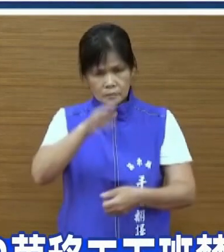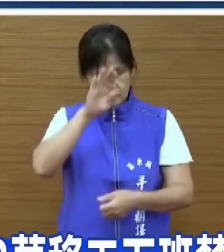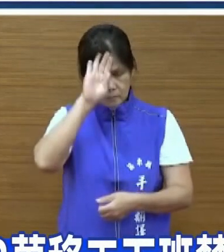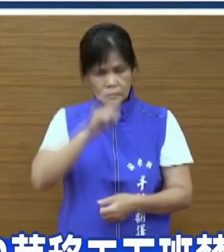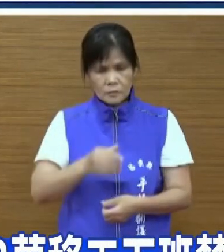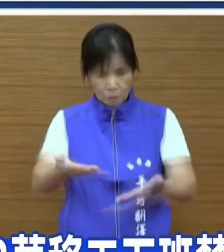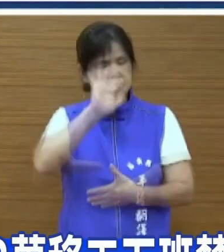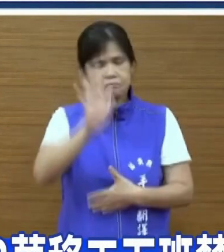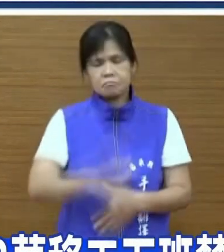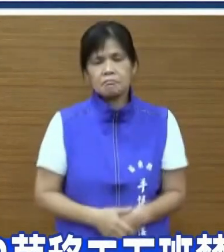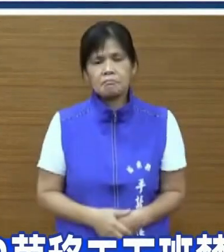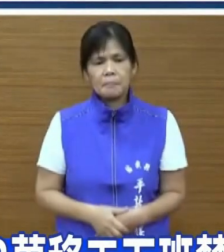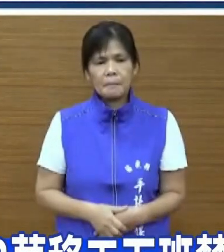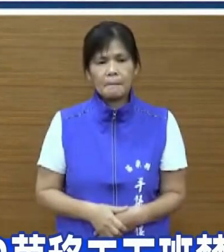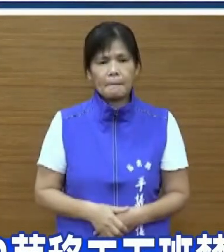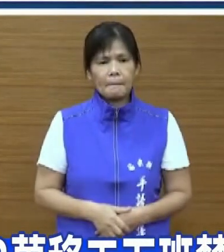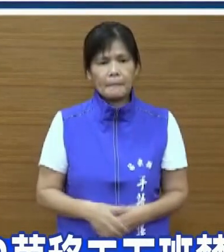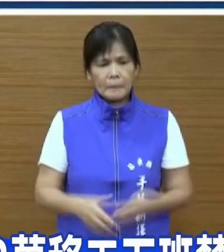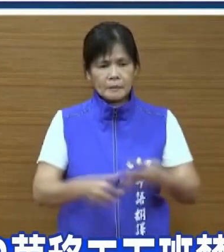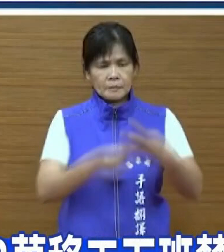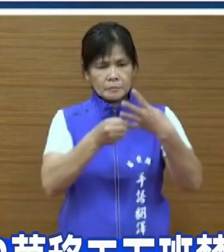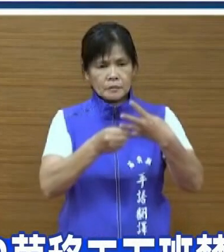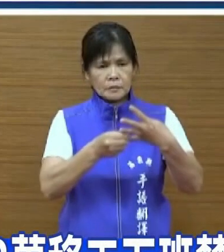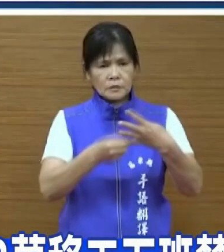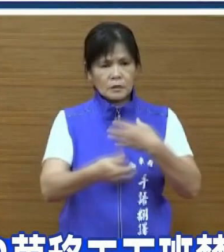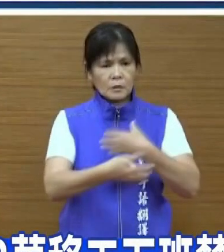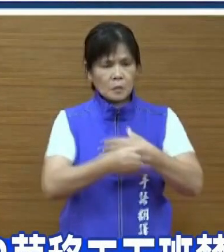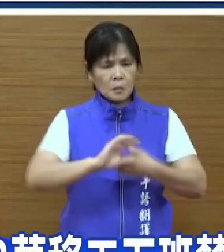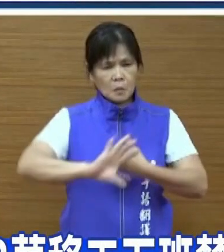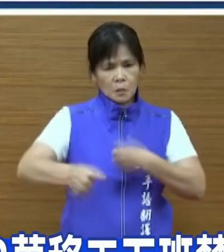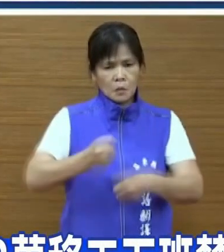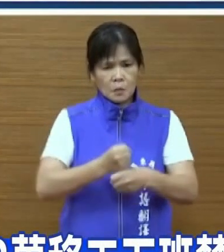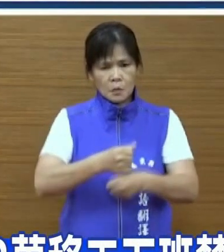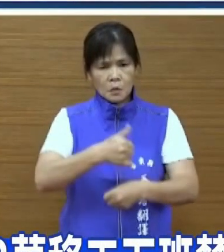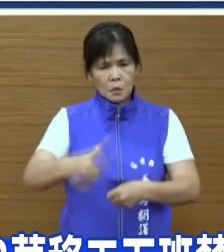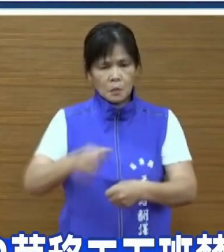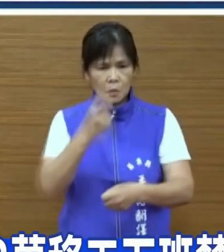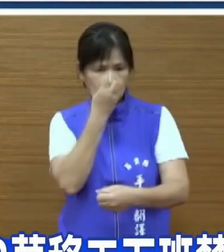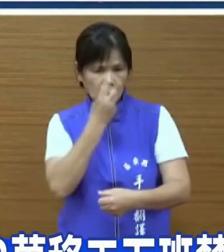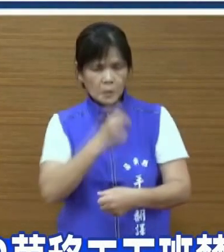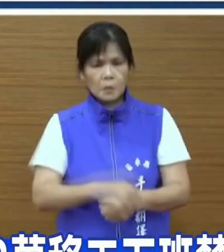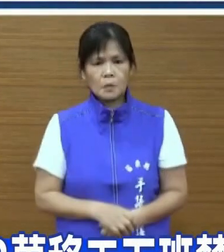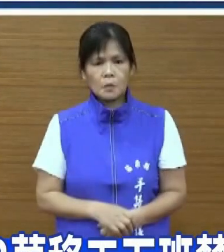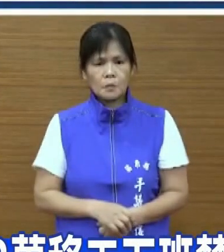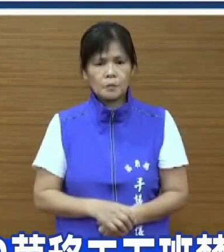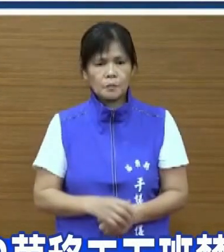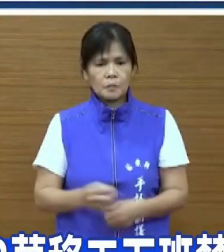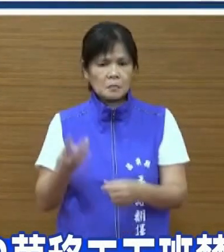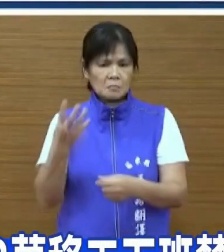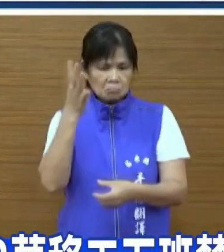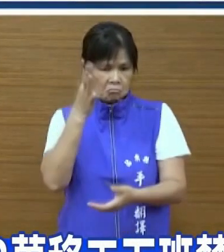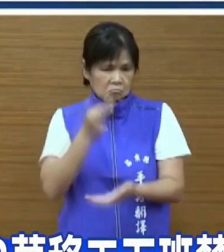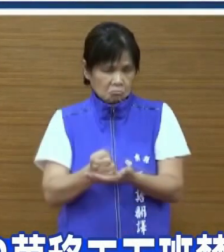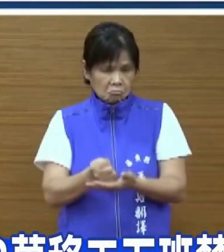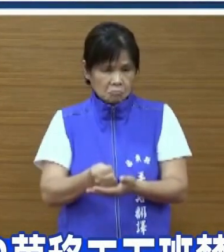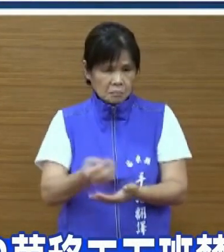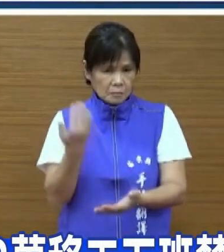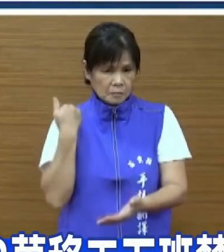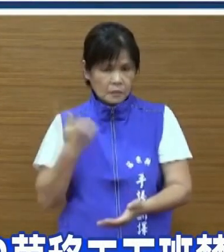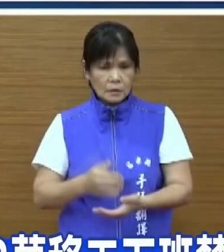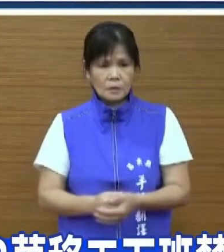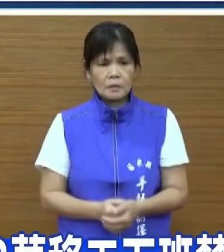收治隔离中，所谓的移工的管理，在前几天因为金源店还有超风